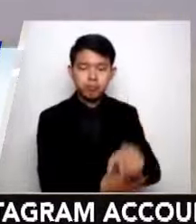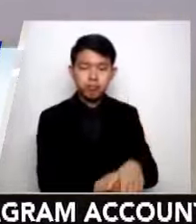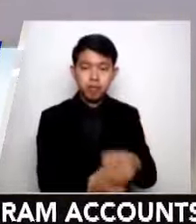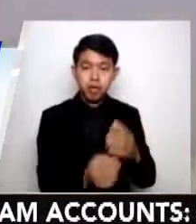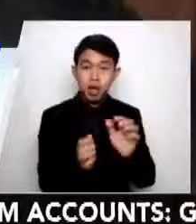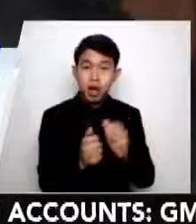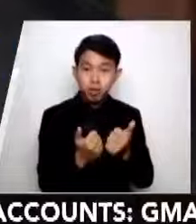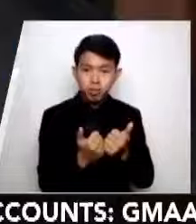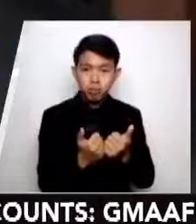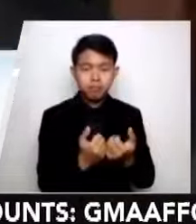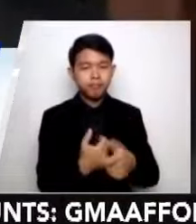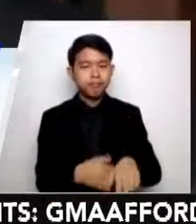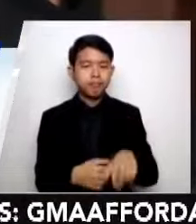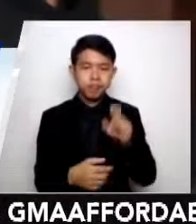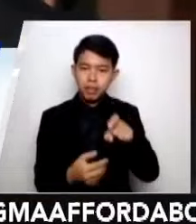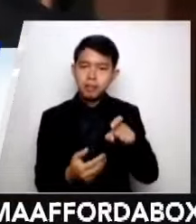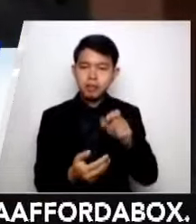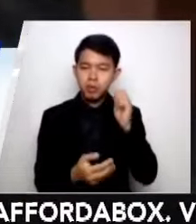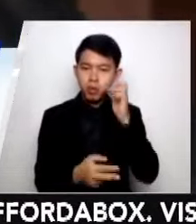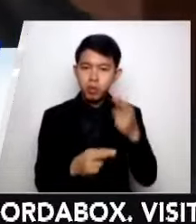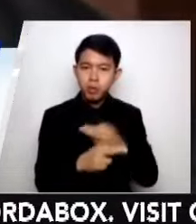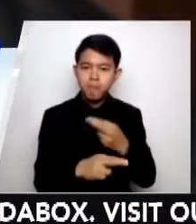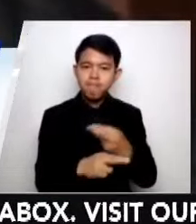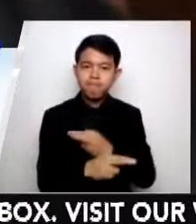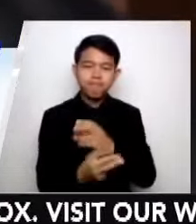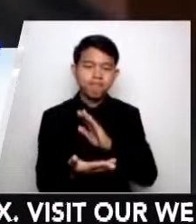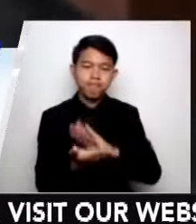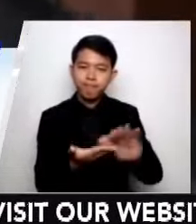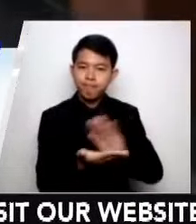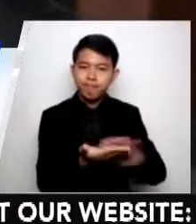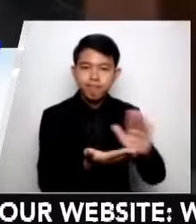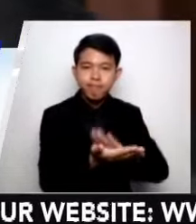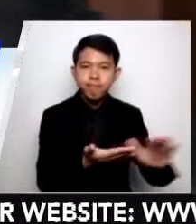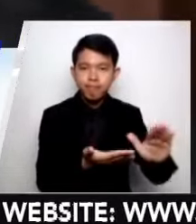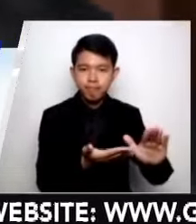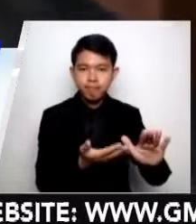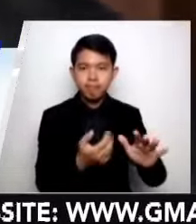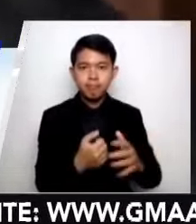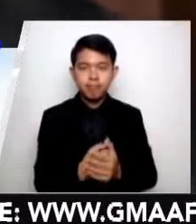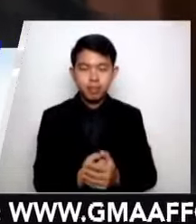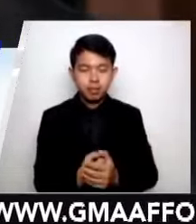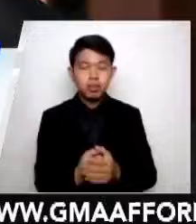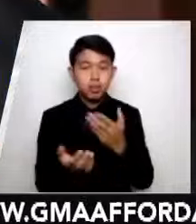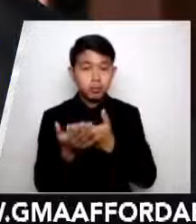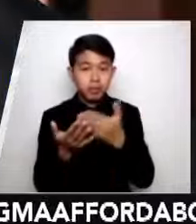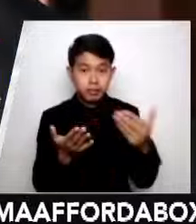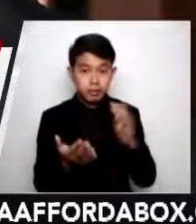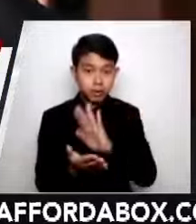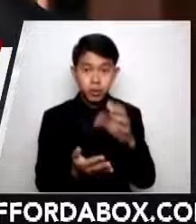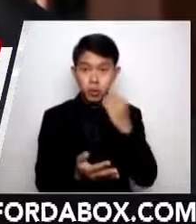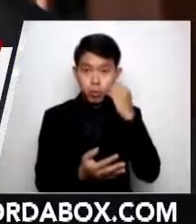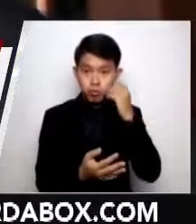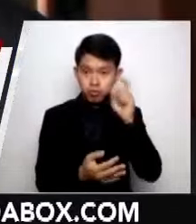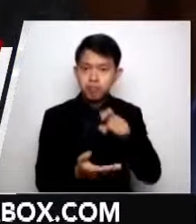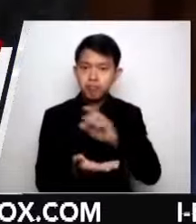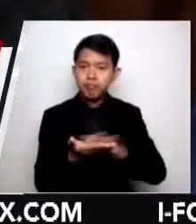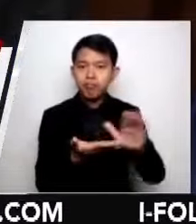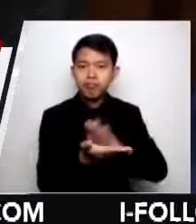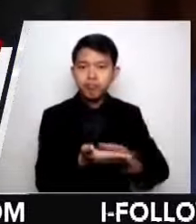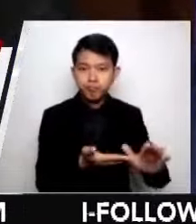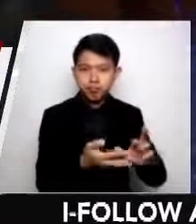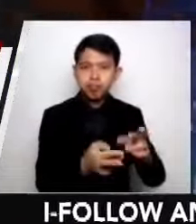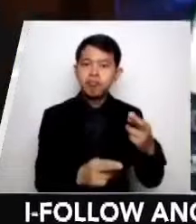paglilinis kailangan lahat po ng pintuan at bit na bukas po para po yung Ah yung ah fresh air po pumasok so